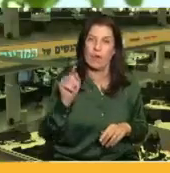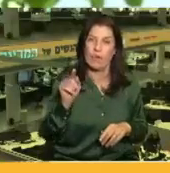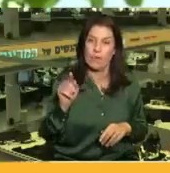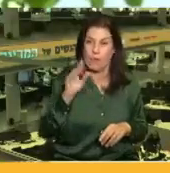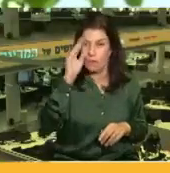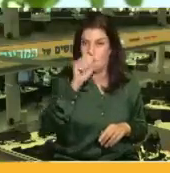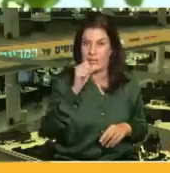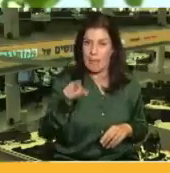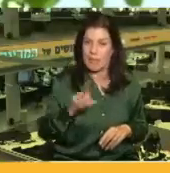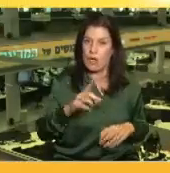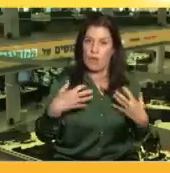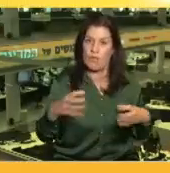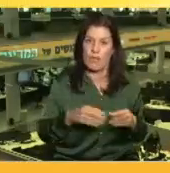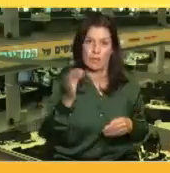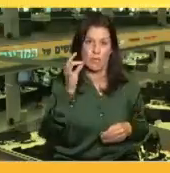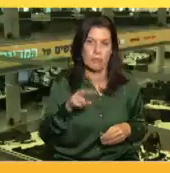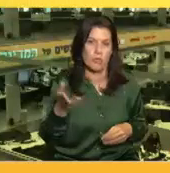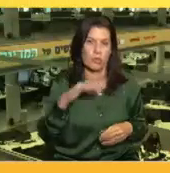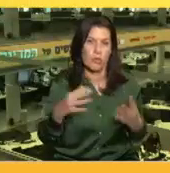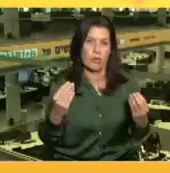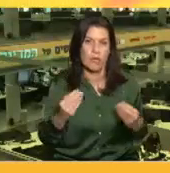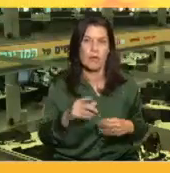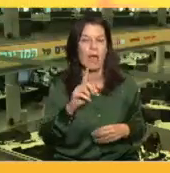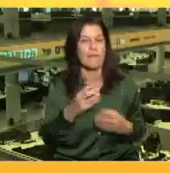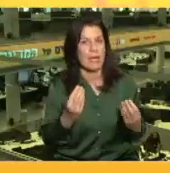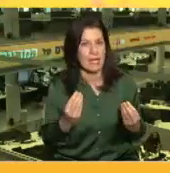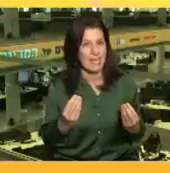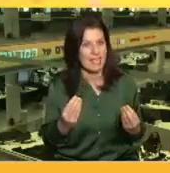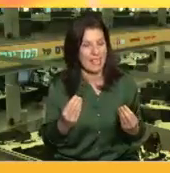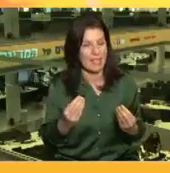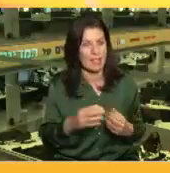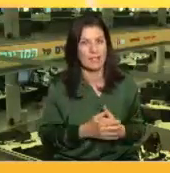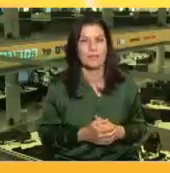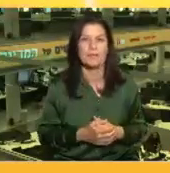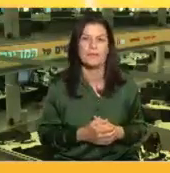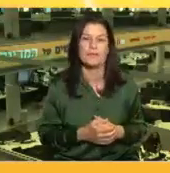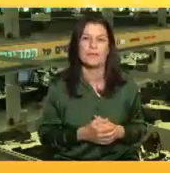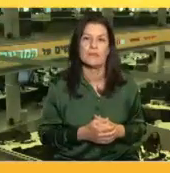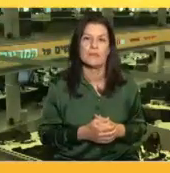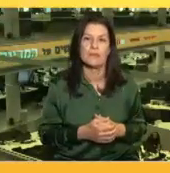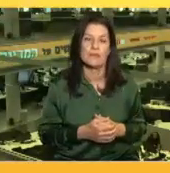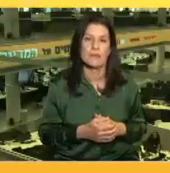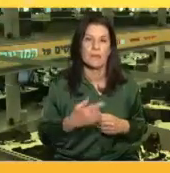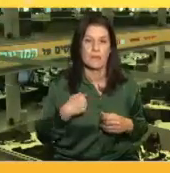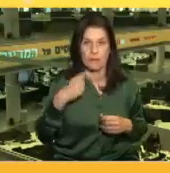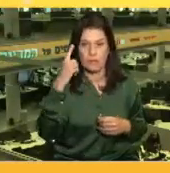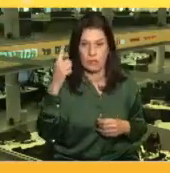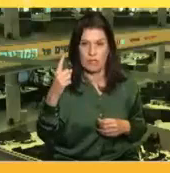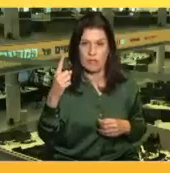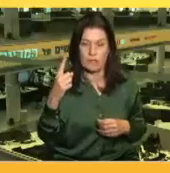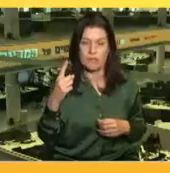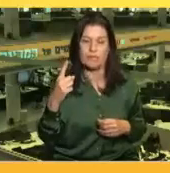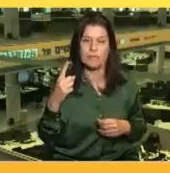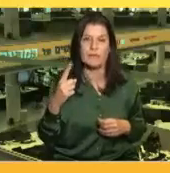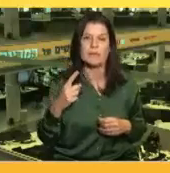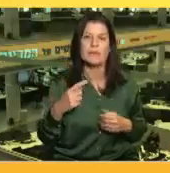נשים ועוד הרבה. רגע, אבל כאן אני מגיעה לטענה שלי. ונוצרה כאן, אני חושבת שזה משהו, החוסר